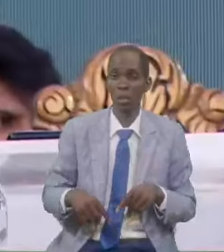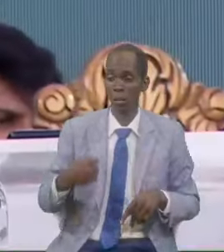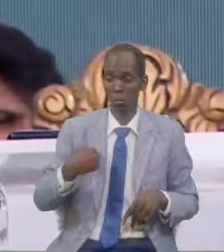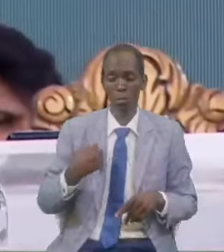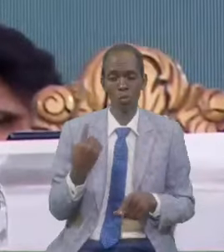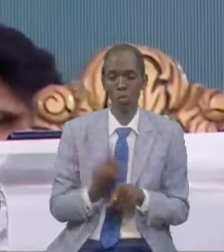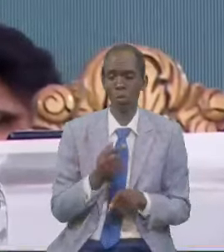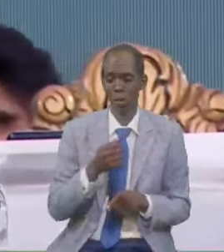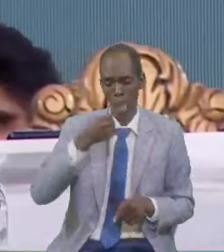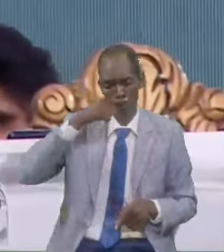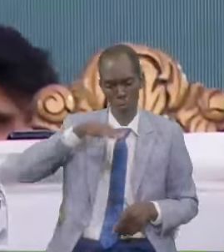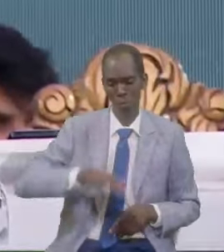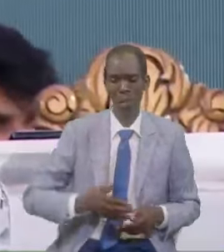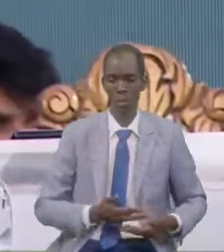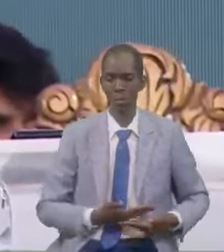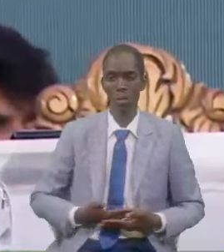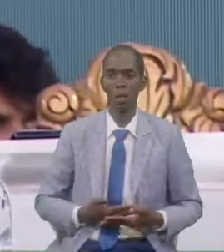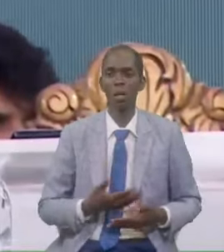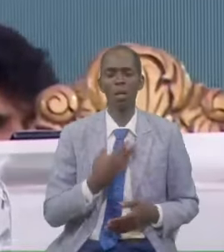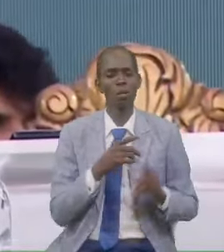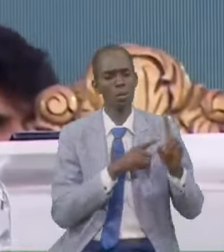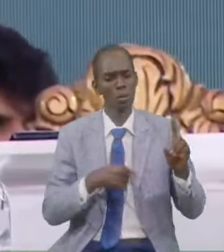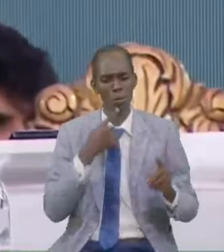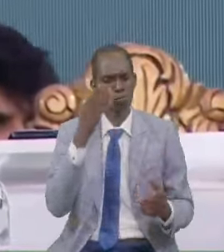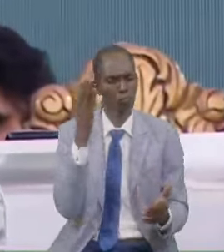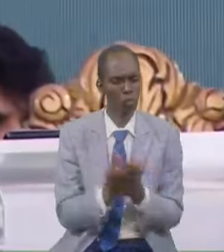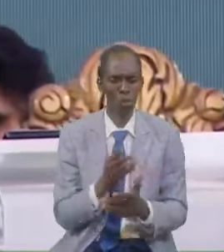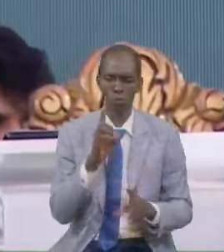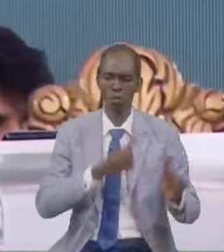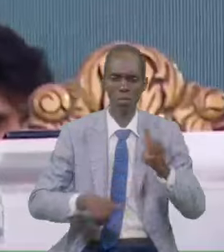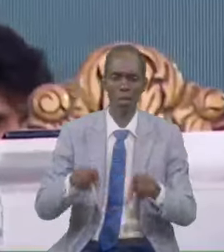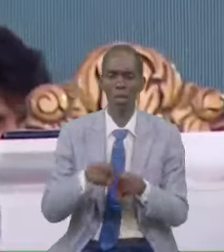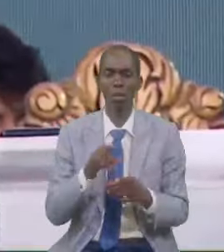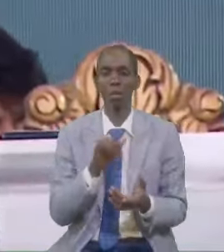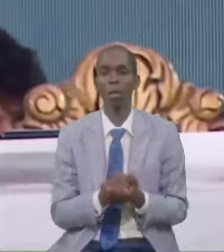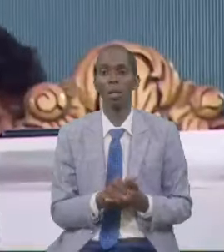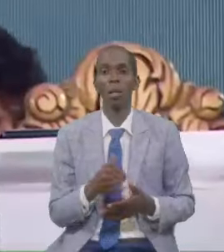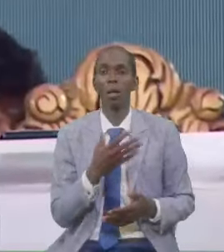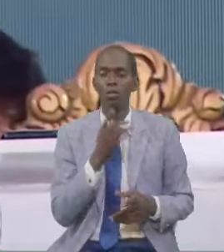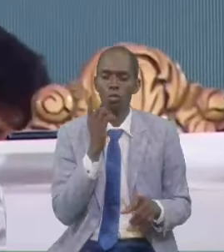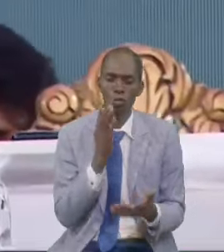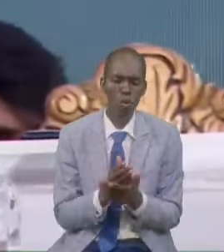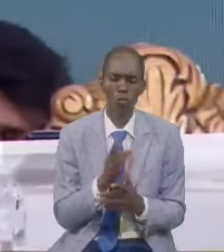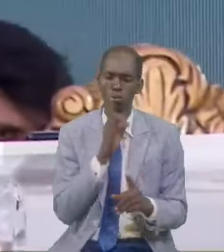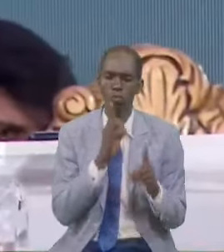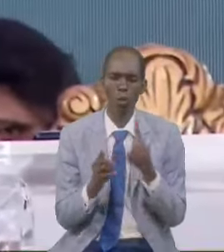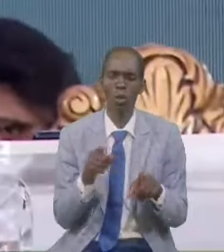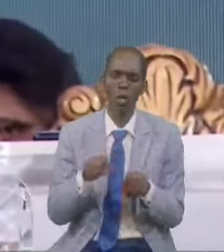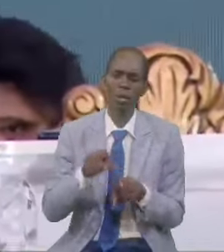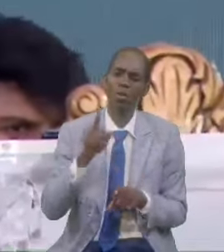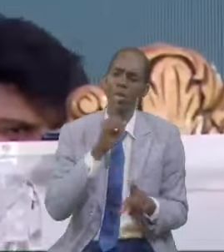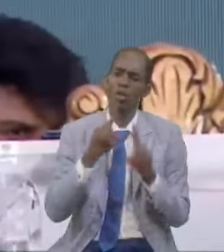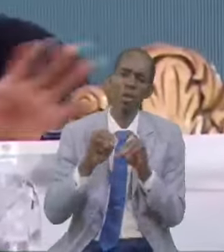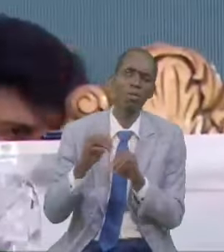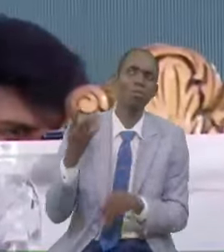కేవలం పిల్లవాణ్ణి. And the Lord says stop saying that. ప్రభు అన్నాడు, నువ్వు అలా మాట్లాడు. Stop talking like you talked in the past. నువ్వు గతంలో